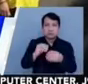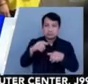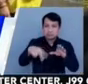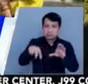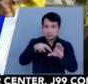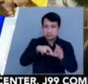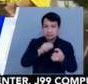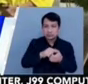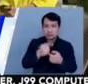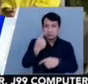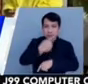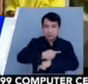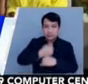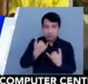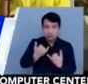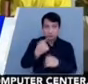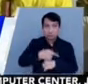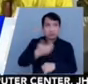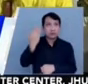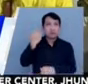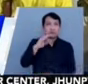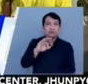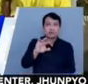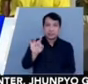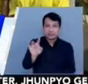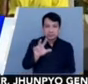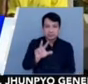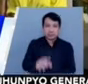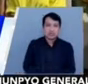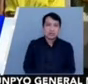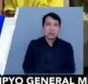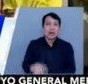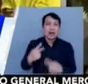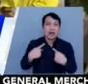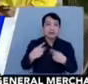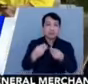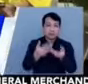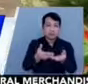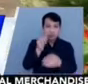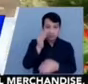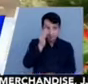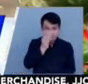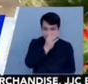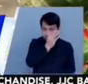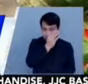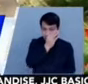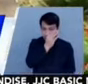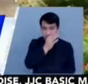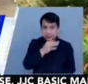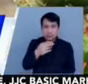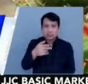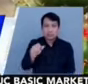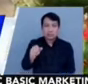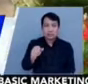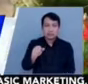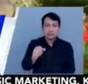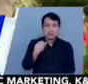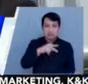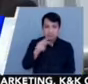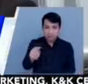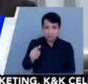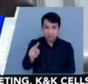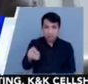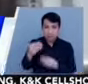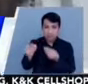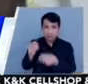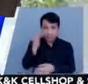araw na ito noong 1983. May mga nag-alay rin ng bulaklak sa kanyang estatwa sa Heroes Park sa San Fernando, Pampanga. Habang